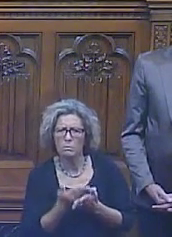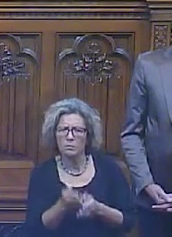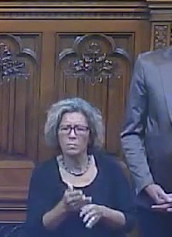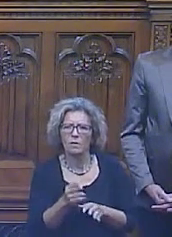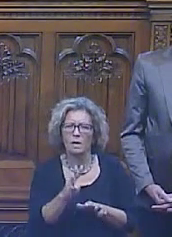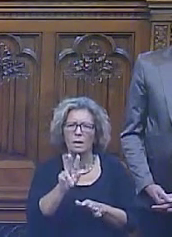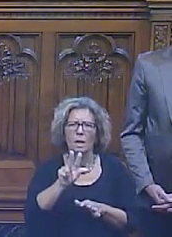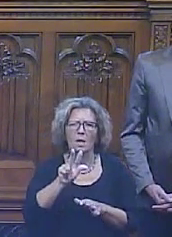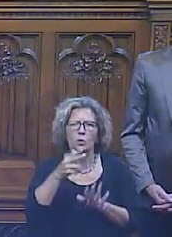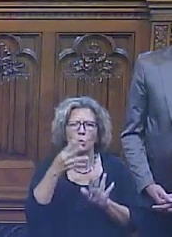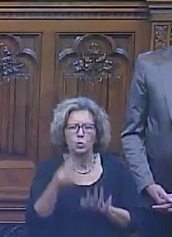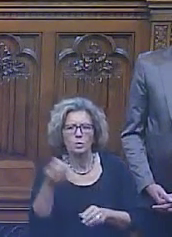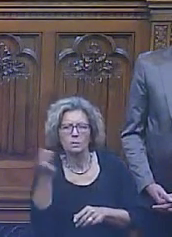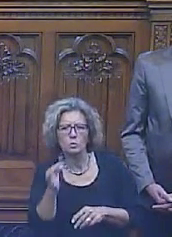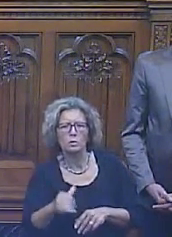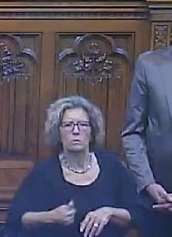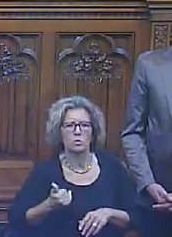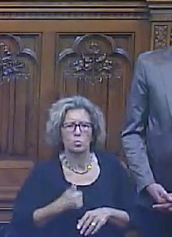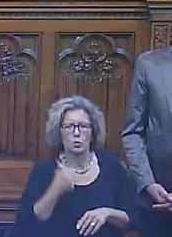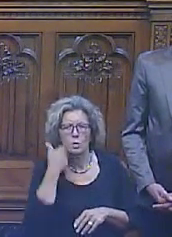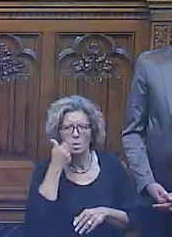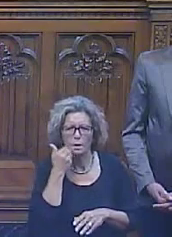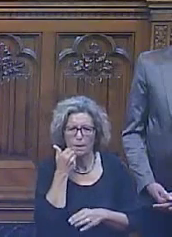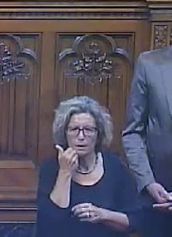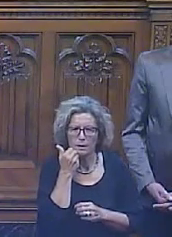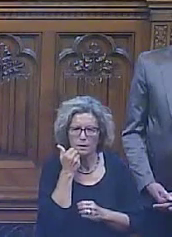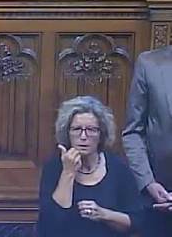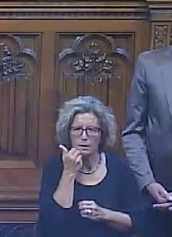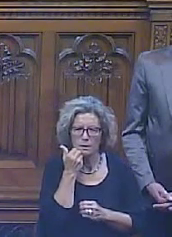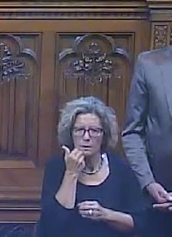zu 98% junge Männer. Dort habe ich